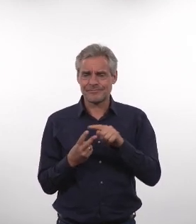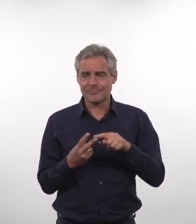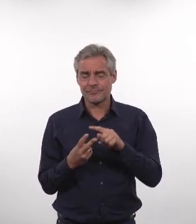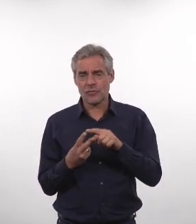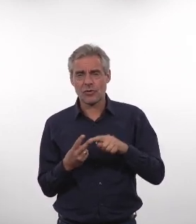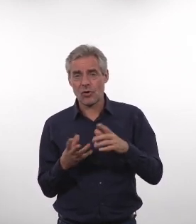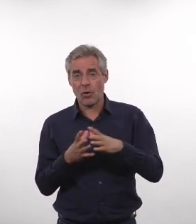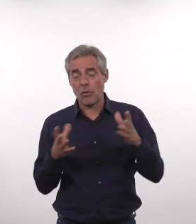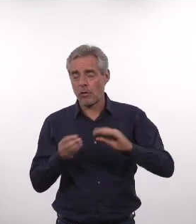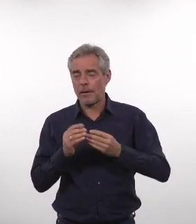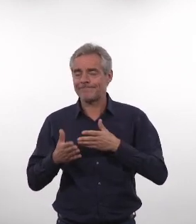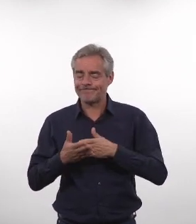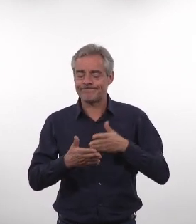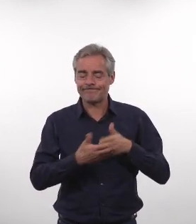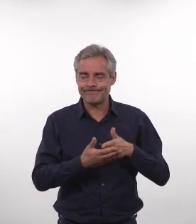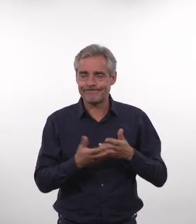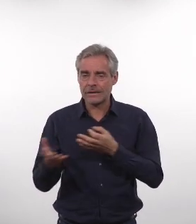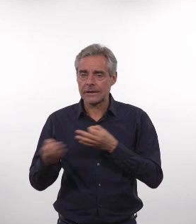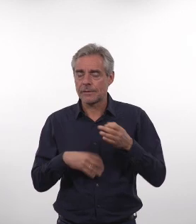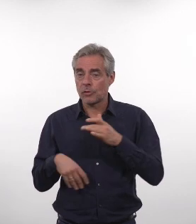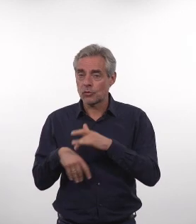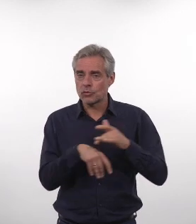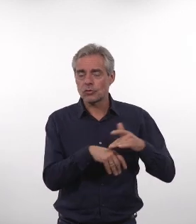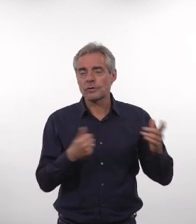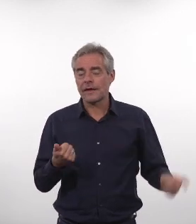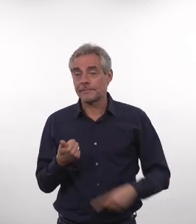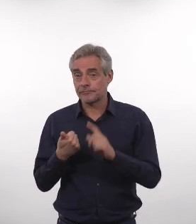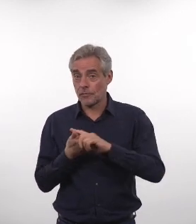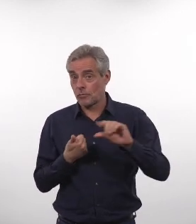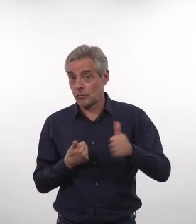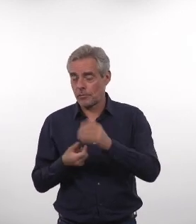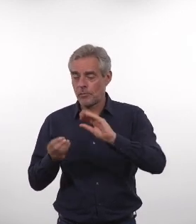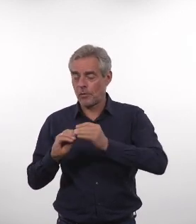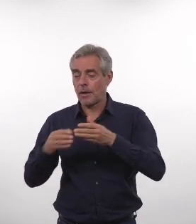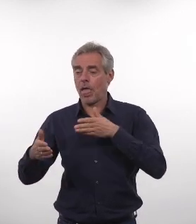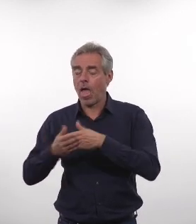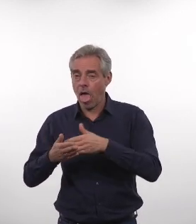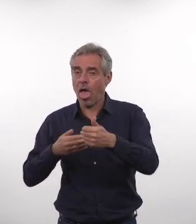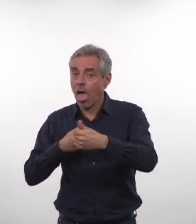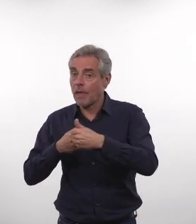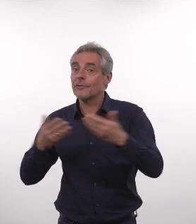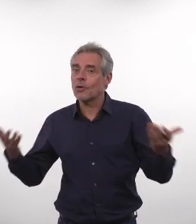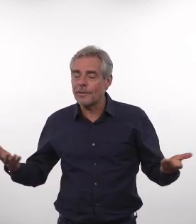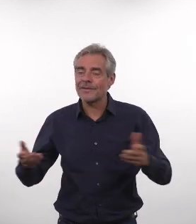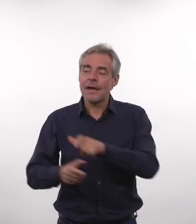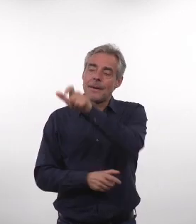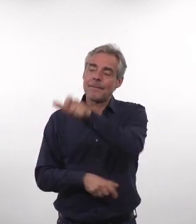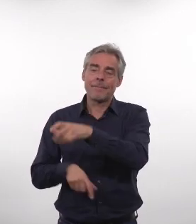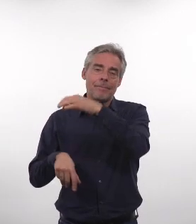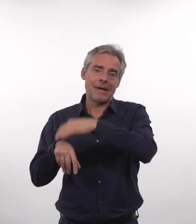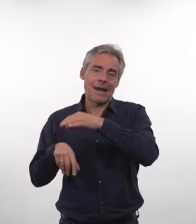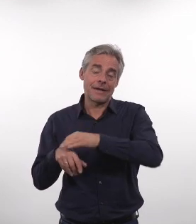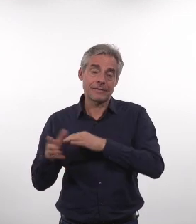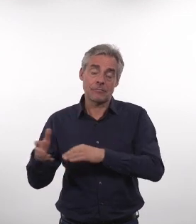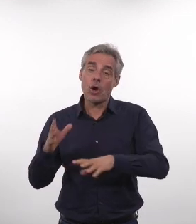gros problèmes qu'on rencontre régulièrement. C'est des patients qui sont